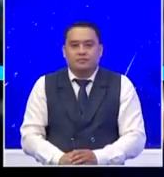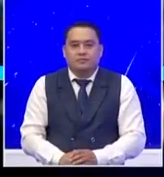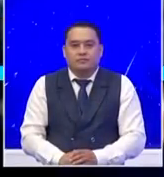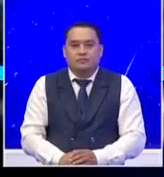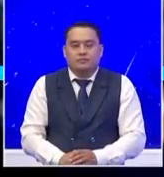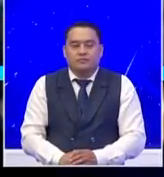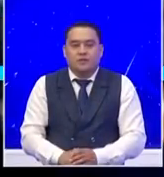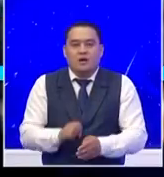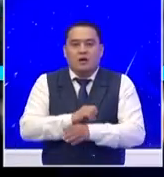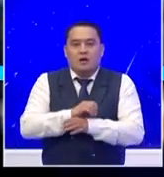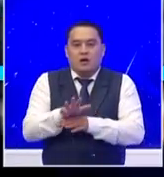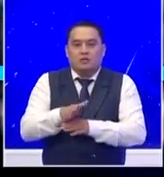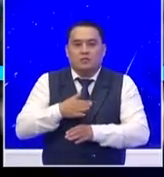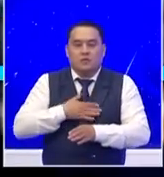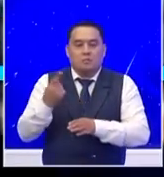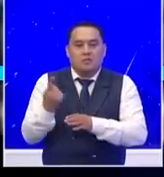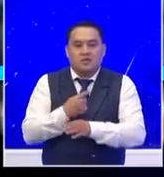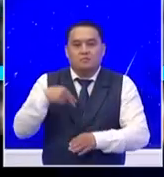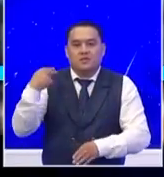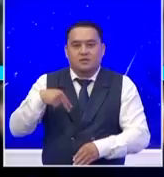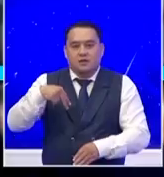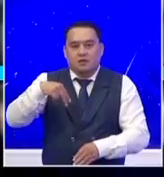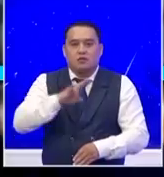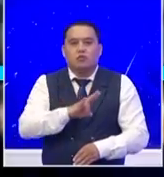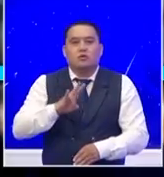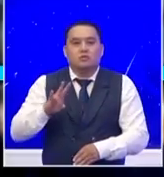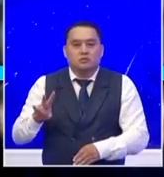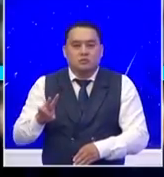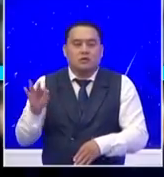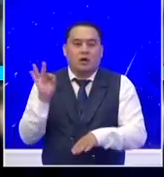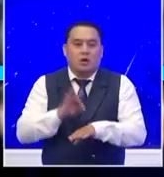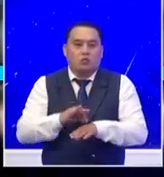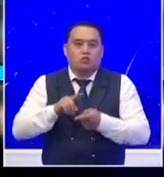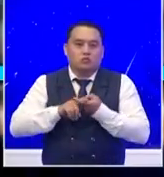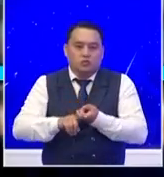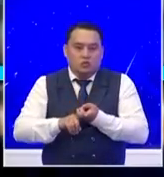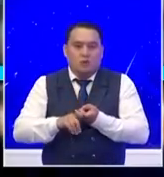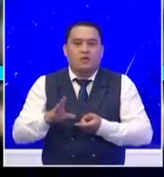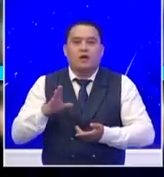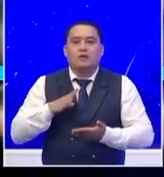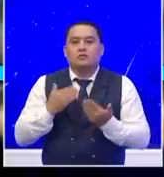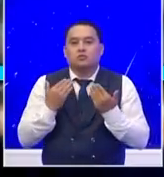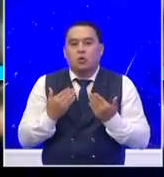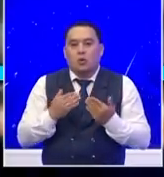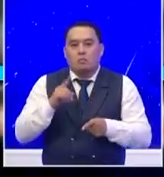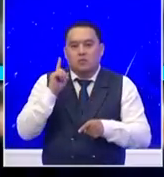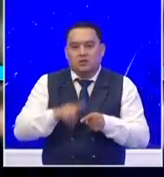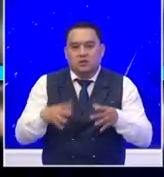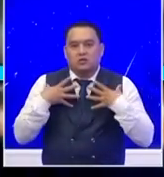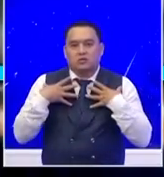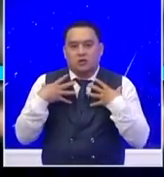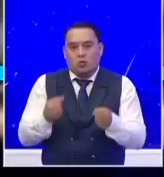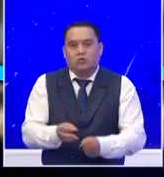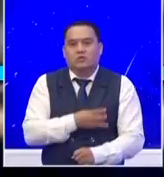Өкінішке қарай коронавирус біздің тұңғыш президентіміз елбасыны да айналып өтпеді. Нұрсұлтан Әбішұлы Назарбаевтың тезірек сауығып